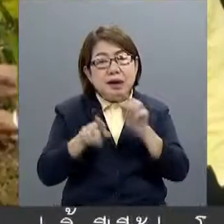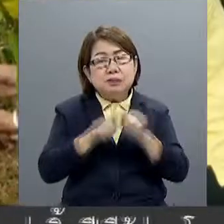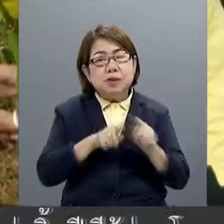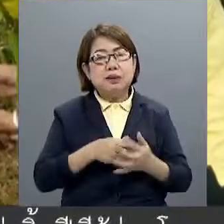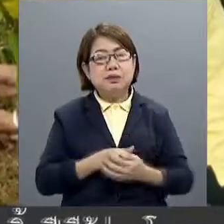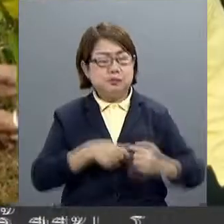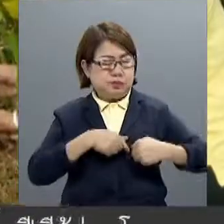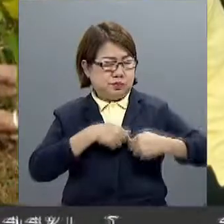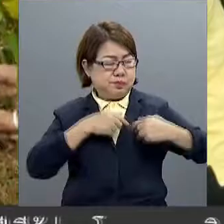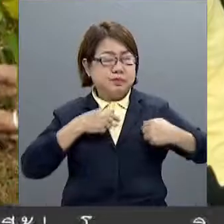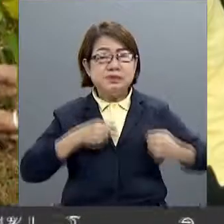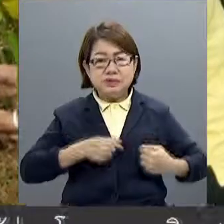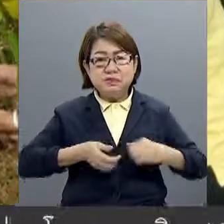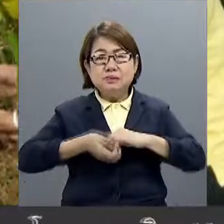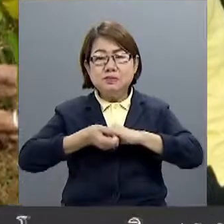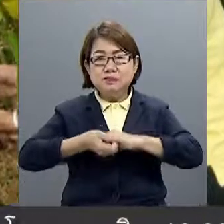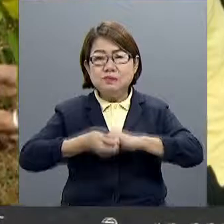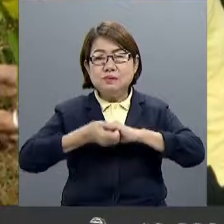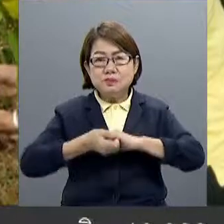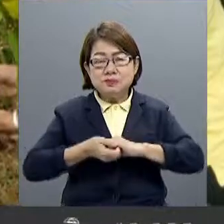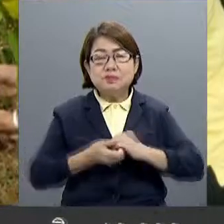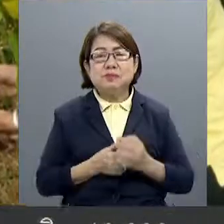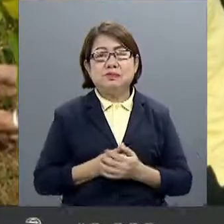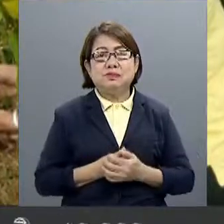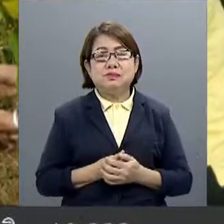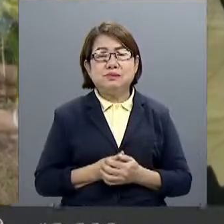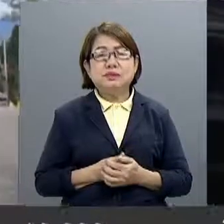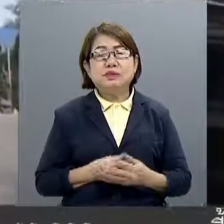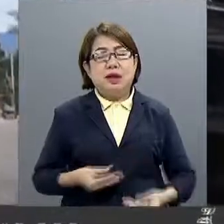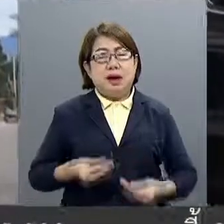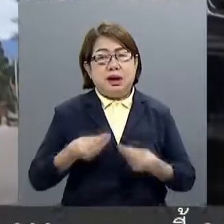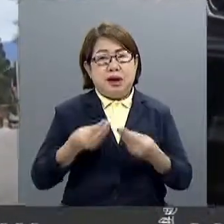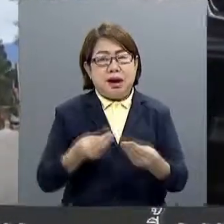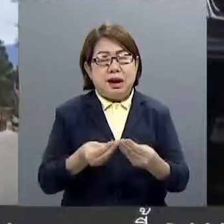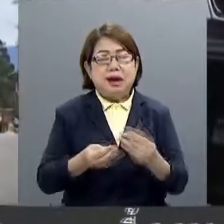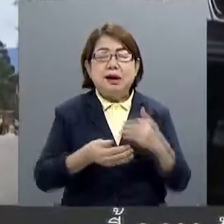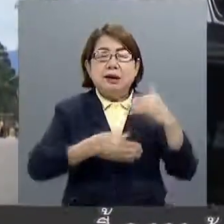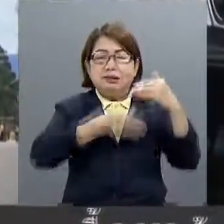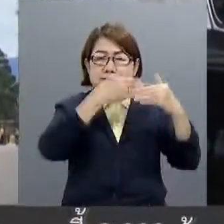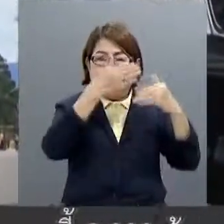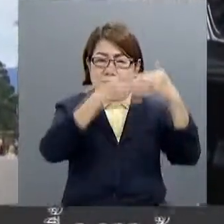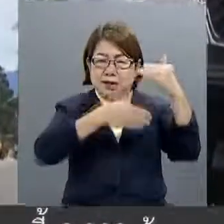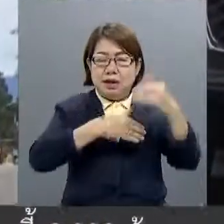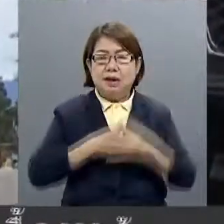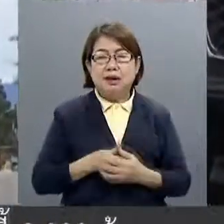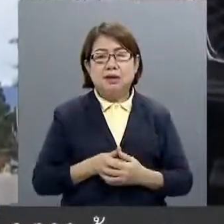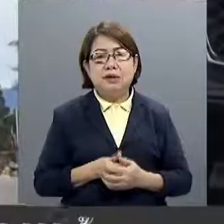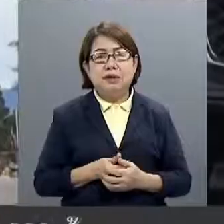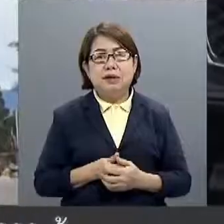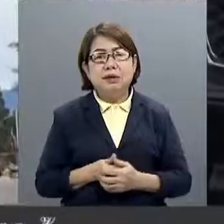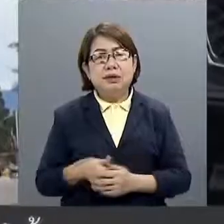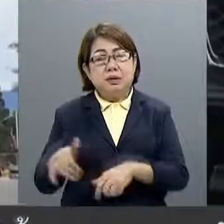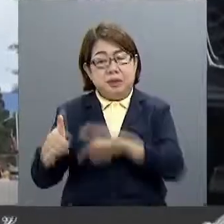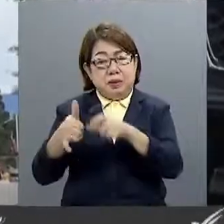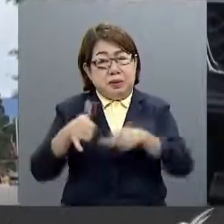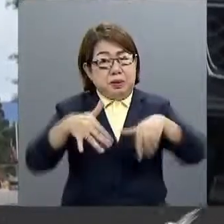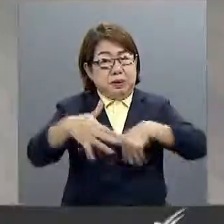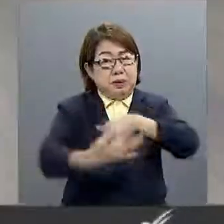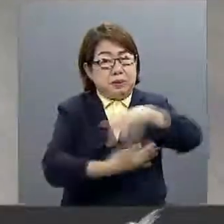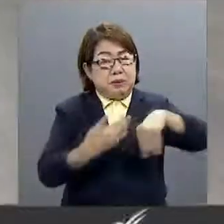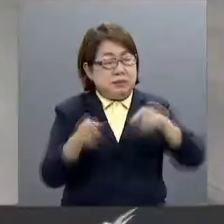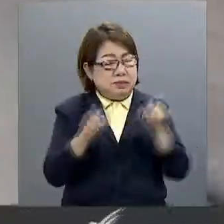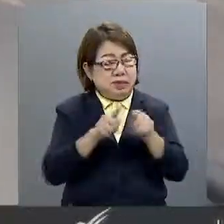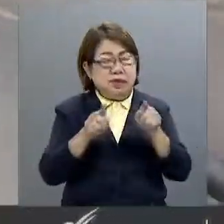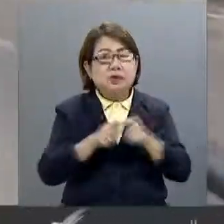การมีส่วนร่วมและการสร้างพื้นที่สร้างสรรค์ของชุมชนจากทุกคนจะส่งเสริมความรักในการดู